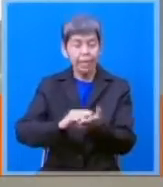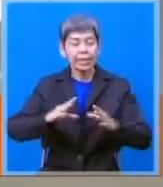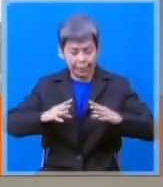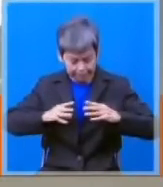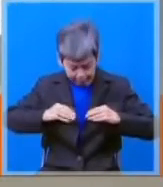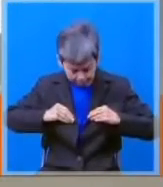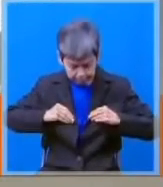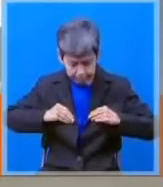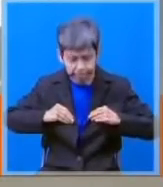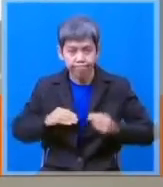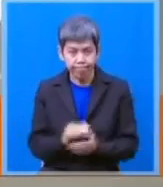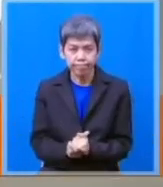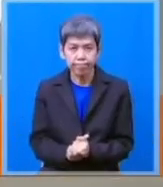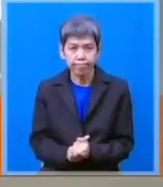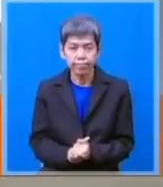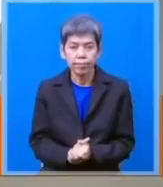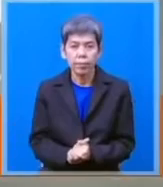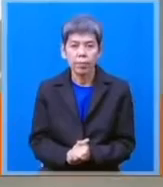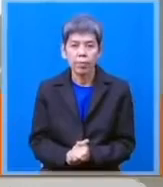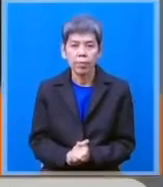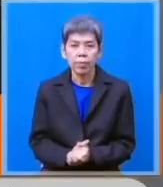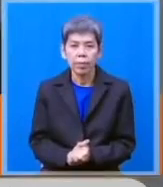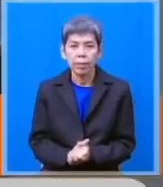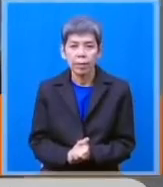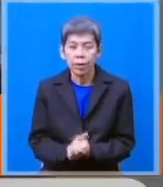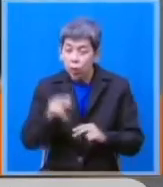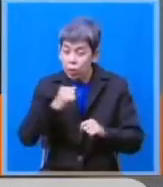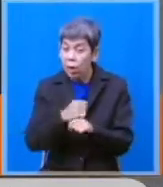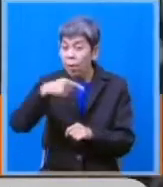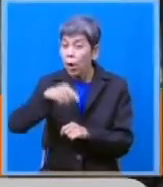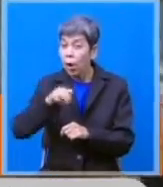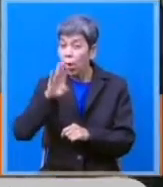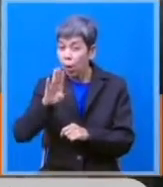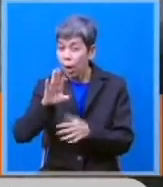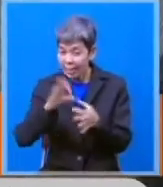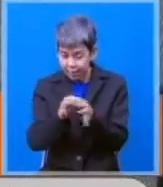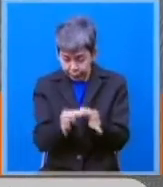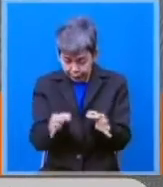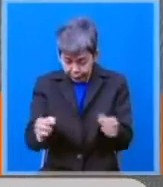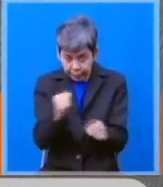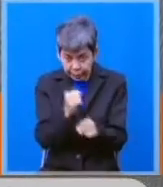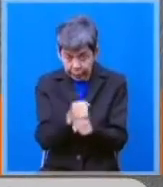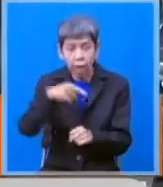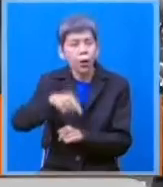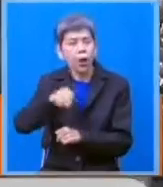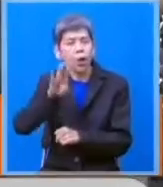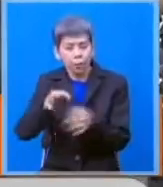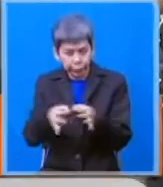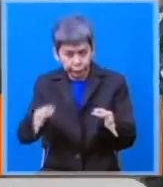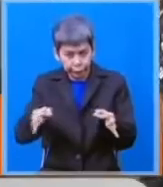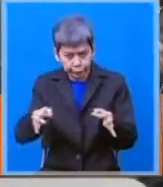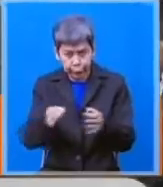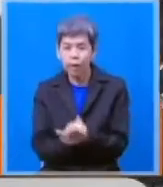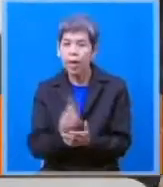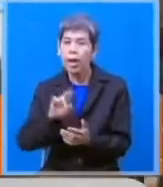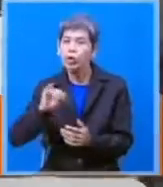า เจ้า สำหรับการพิจารณาร่างพระราชบัญญัติเหรียญรัตนาภรณ์และร่างพระราชบัญญัติเหรียญราช